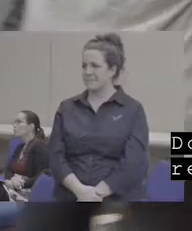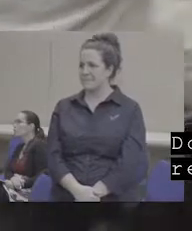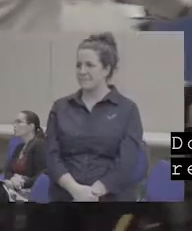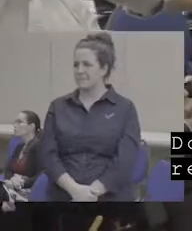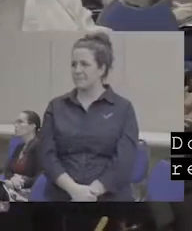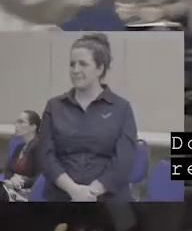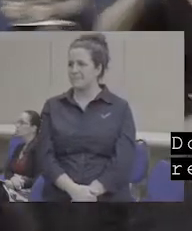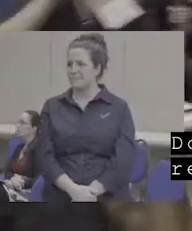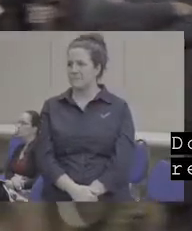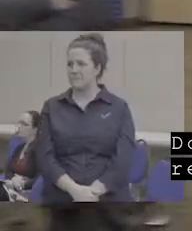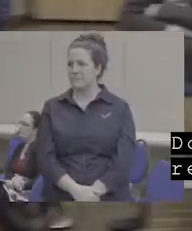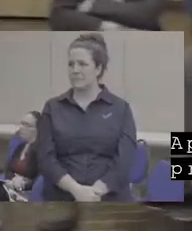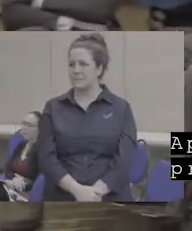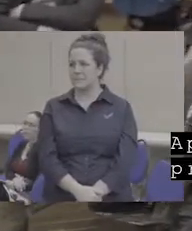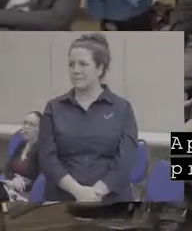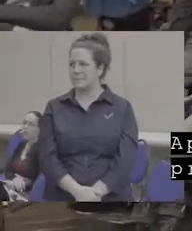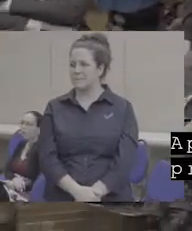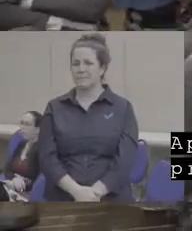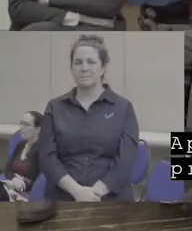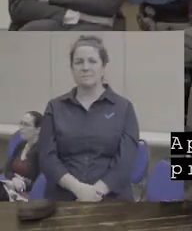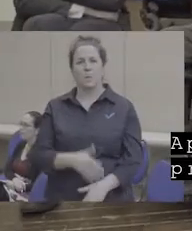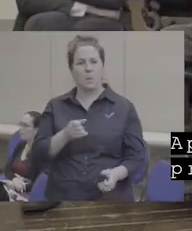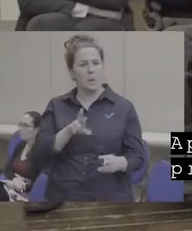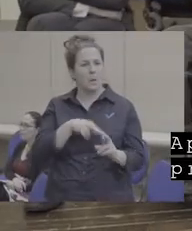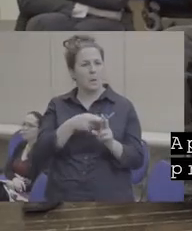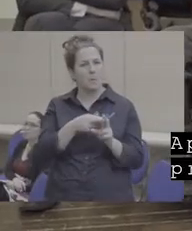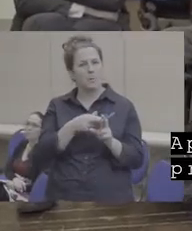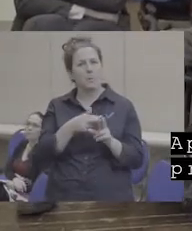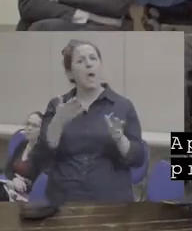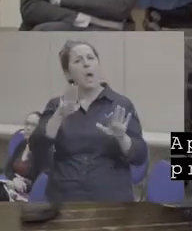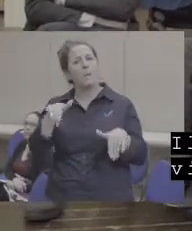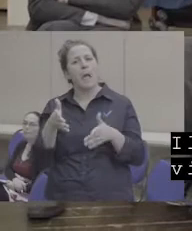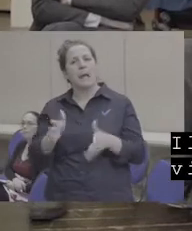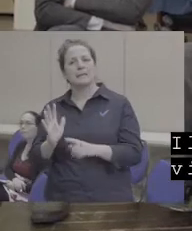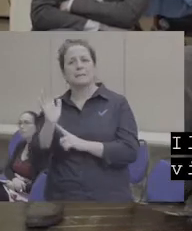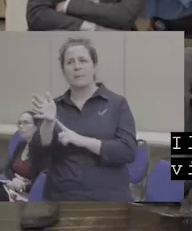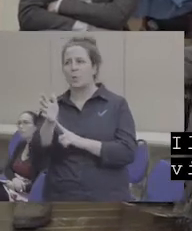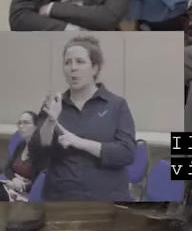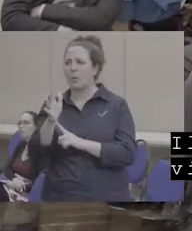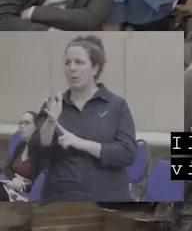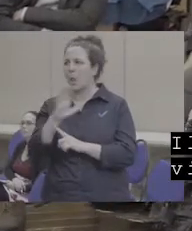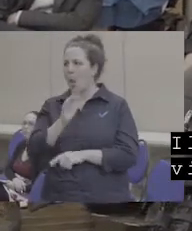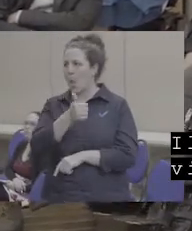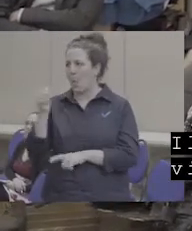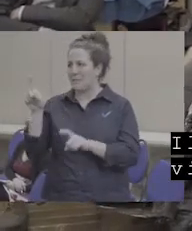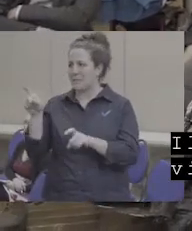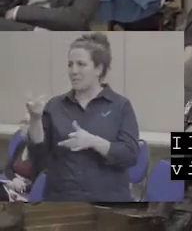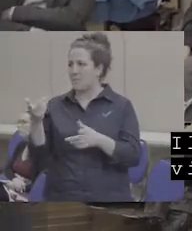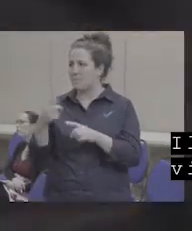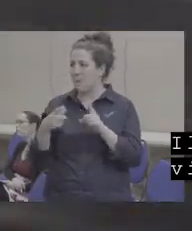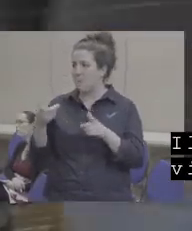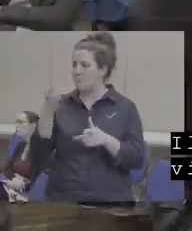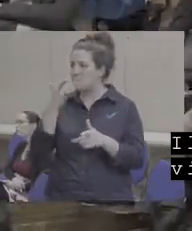Donc, peut-être vous voulez rebondir. Après ça, il va nous rester à peu près 5 minutes. Il y a d'autres deux questions qui s'en viennent, mais je ne sais pas si